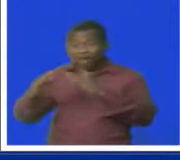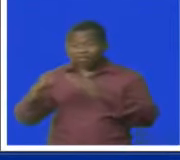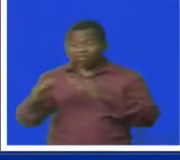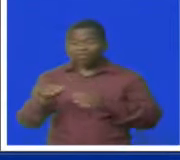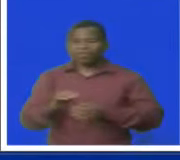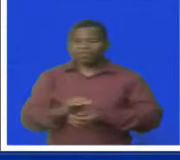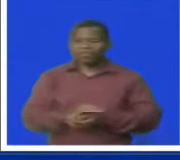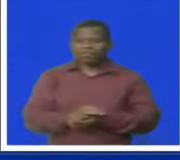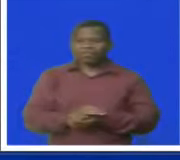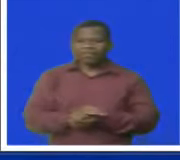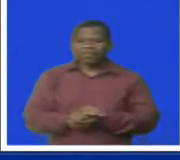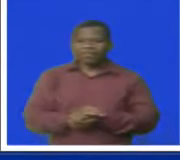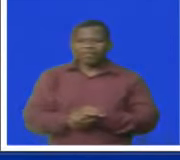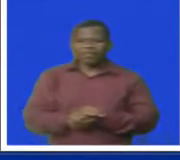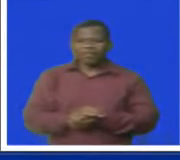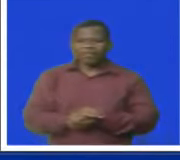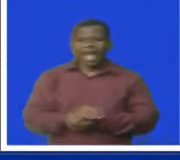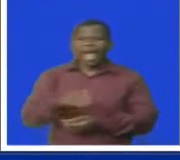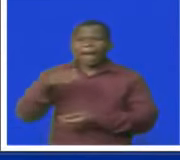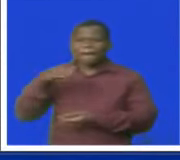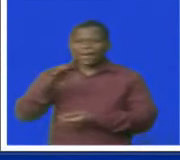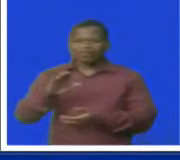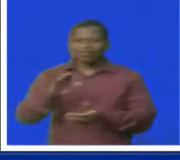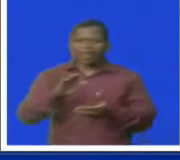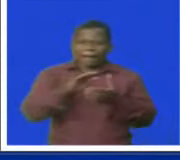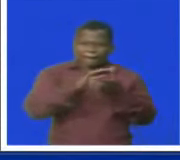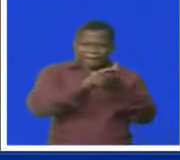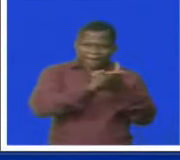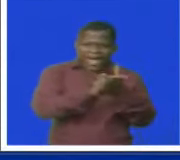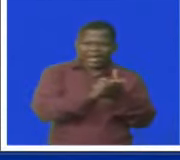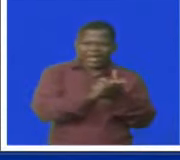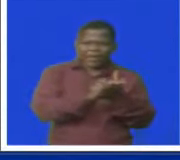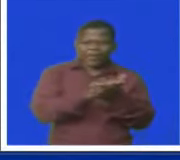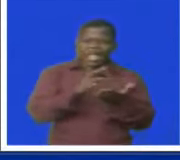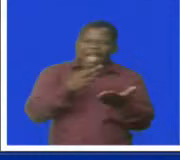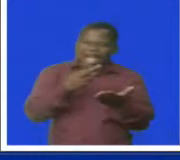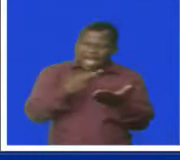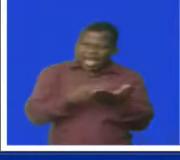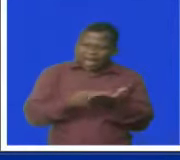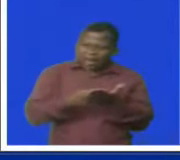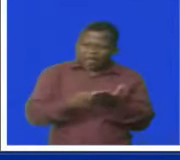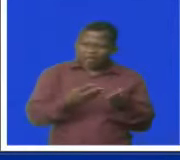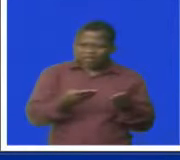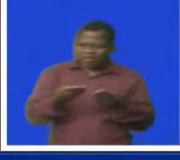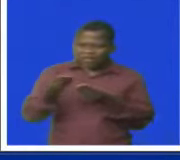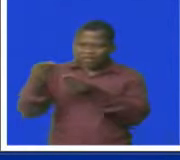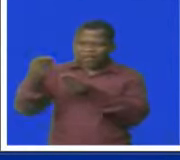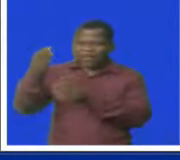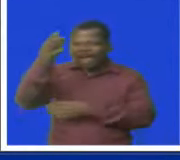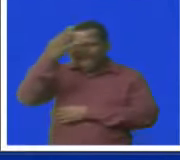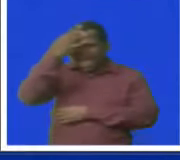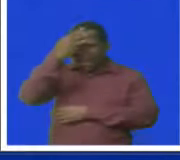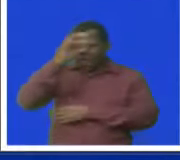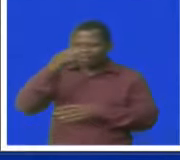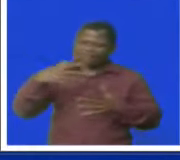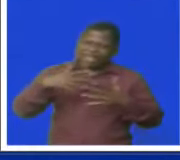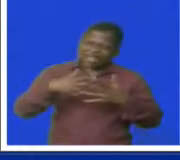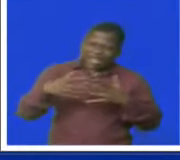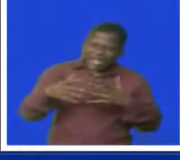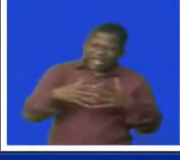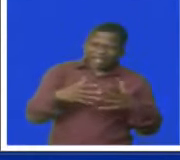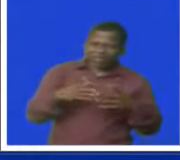kuma-CBOs, NGOs asesipote kahle etintweni letentekako. Induna